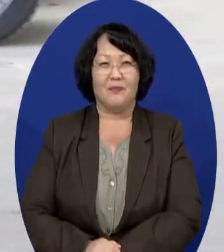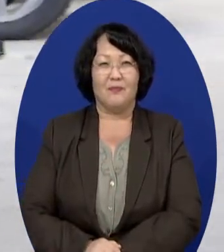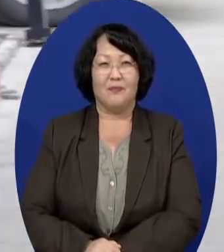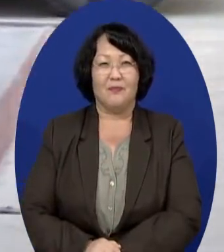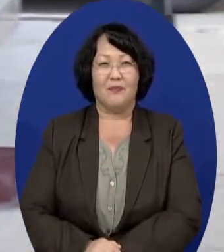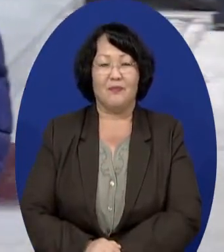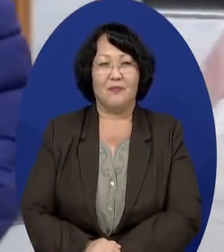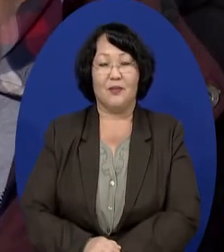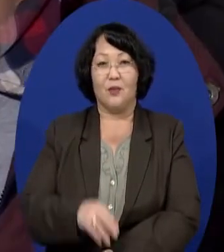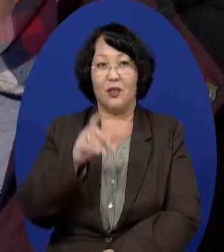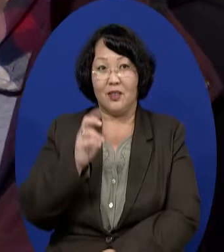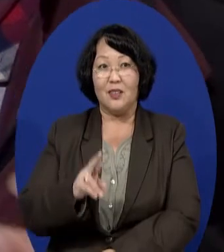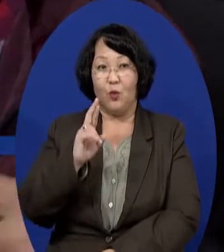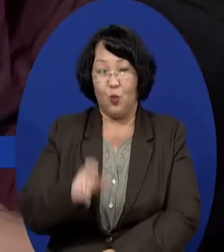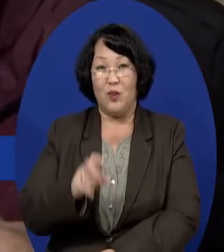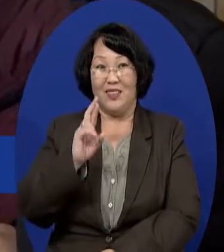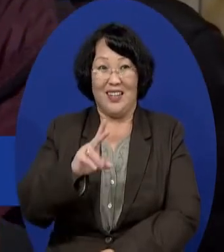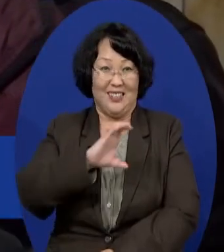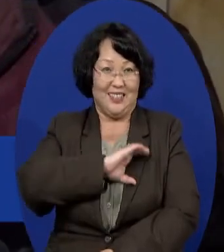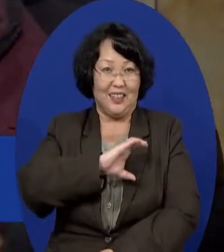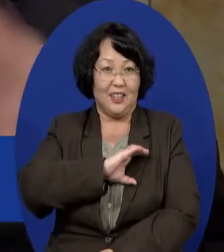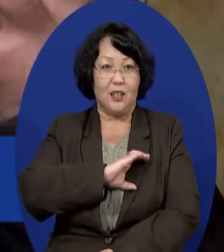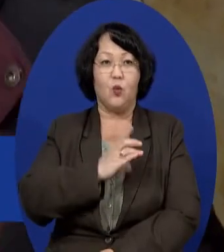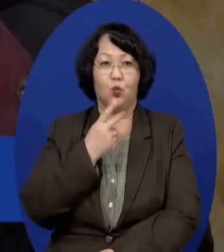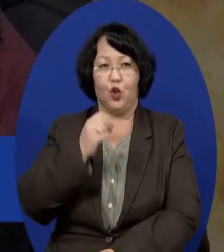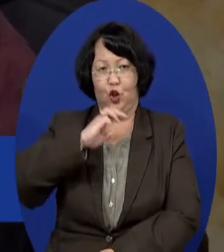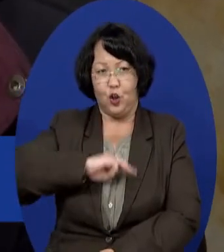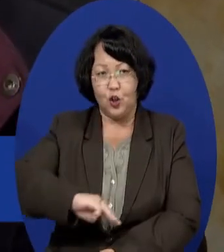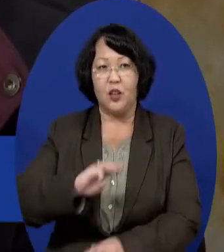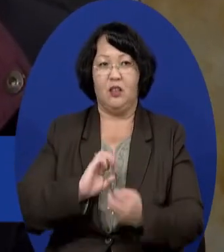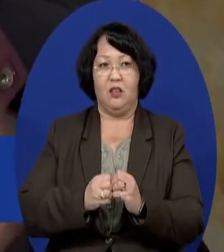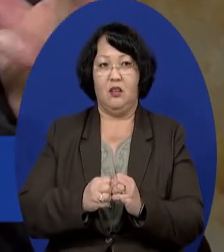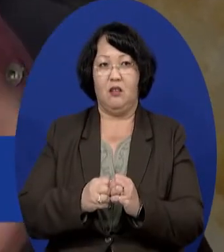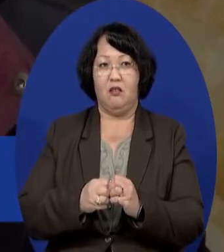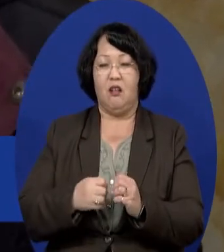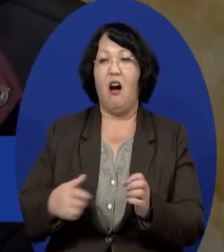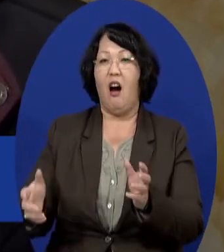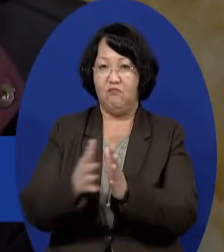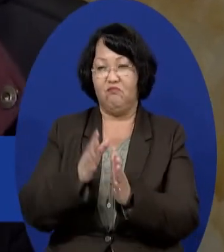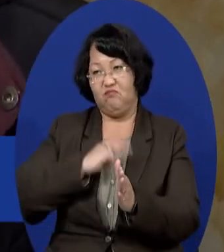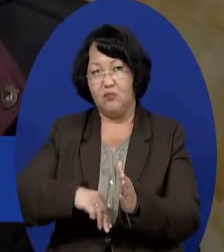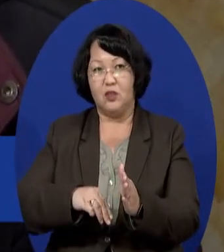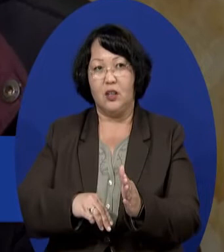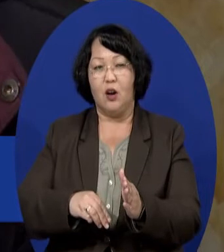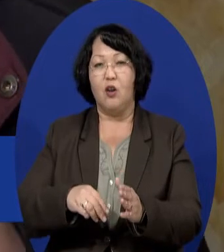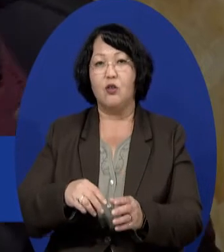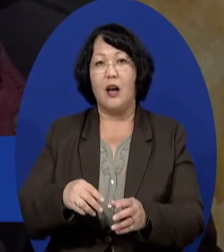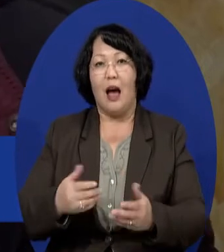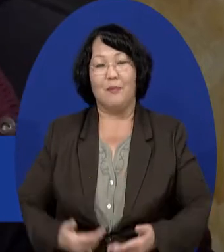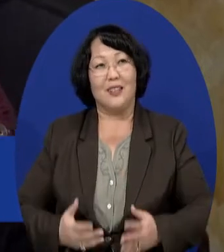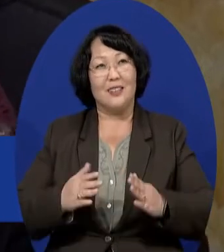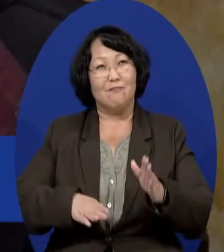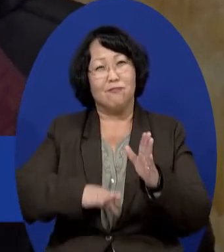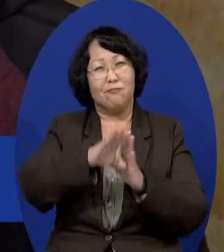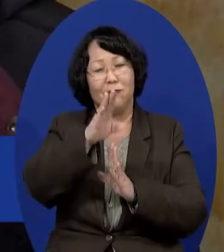Хүн яг сэтгэлээрээ хийнэ гэдэг чинь өөрөө яг хамт олны хөдөлгөө тийм ээ. Өөдлөхөөднөөс уруудах хамнаас үгээл тэр